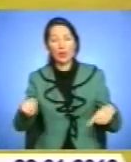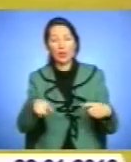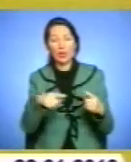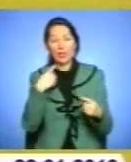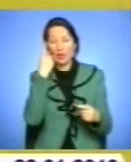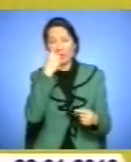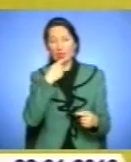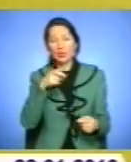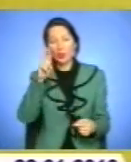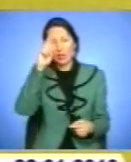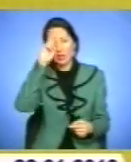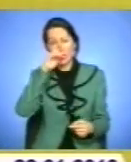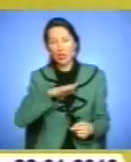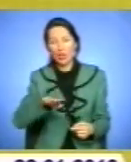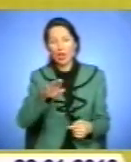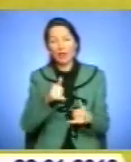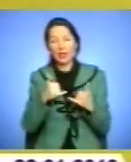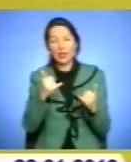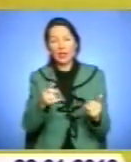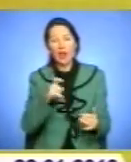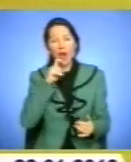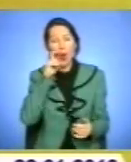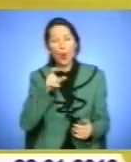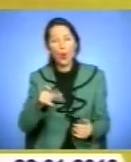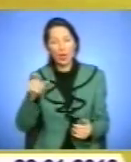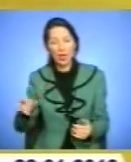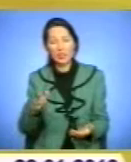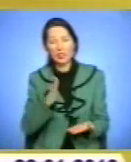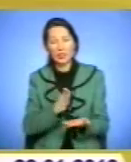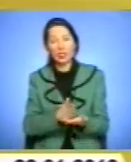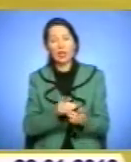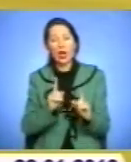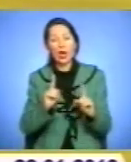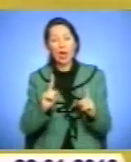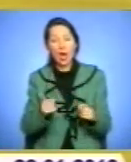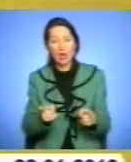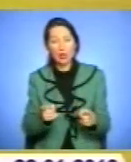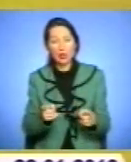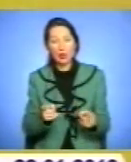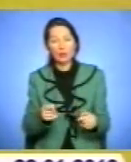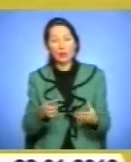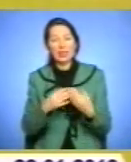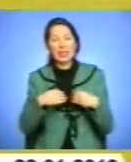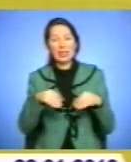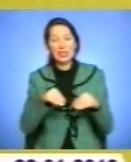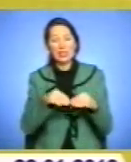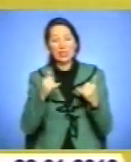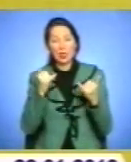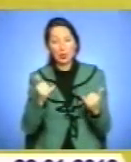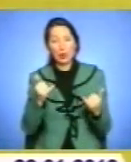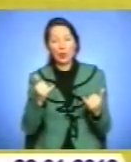власної держави для українців стало реальністю. Єдність і сьогодні